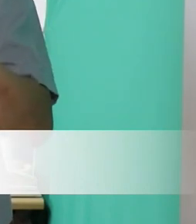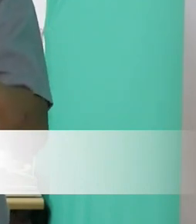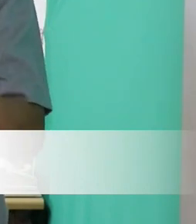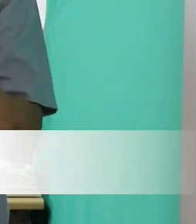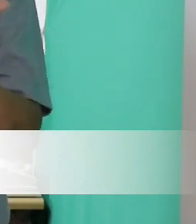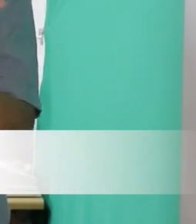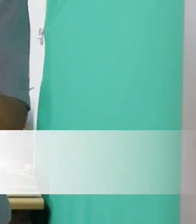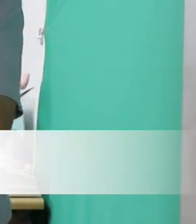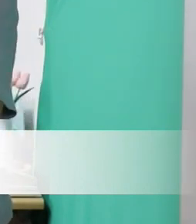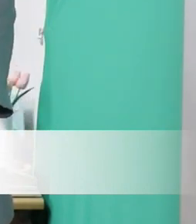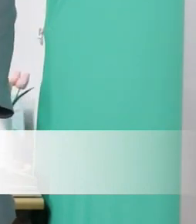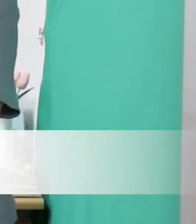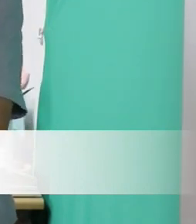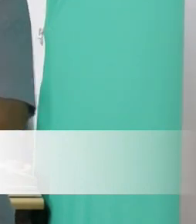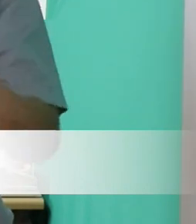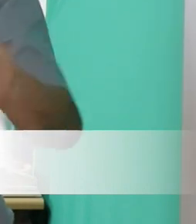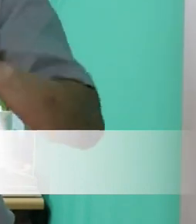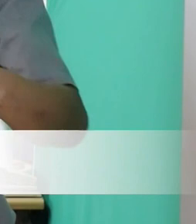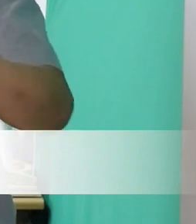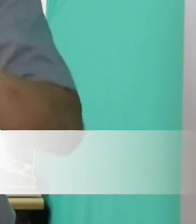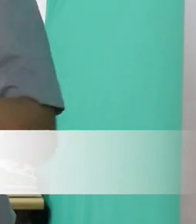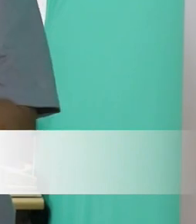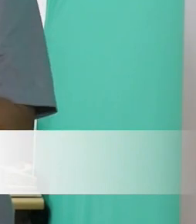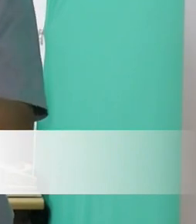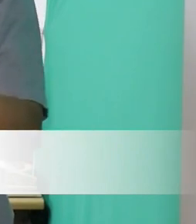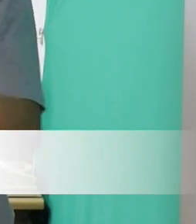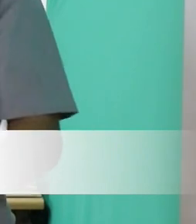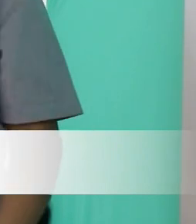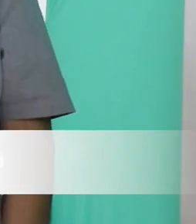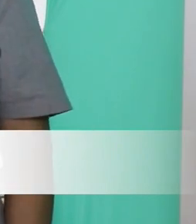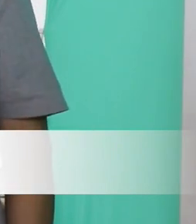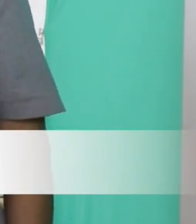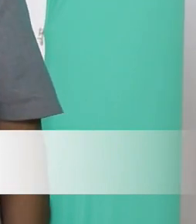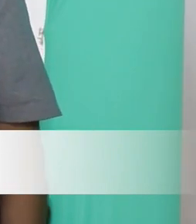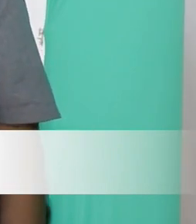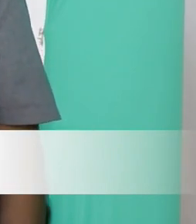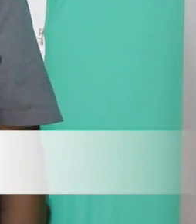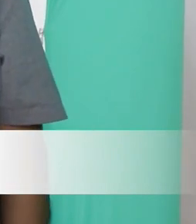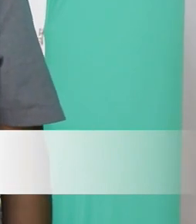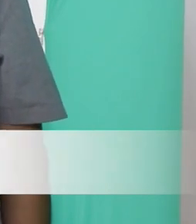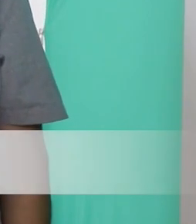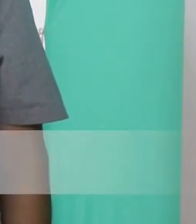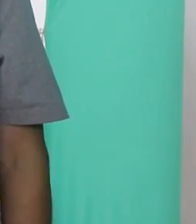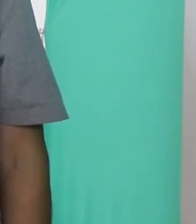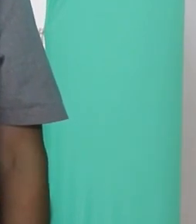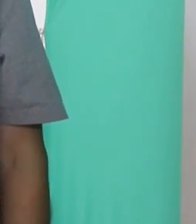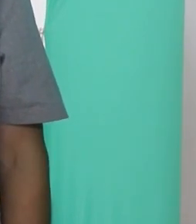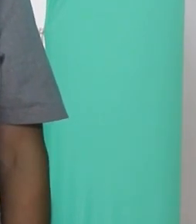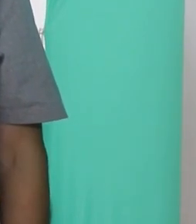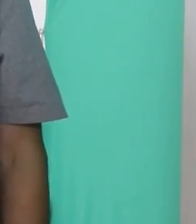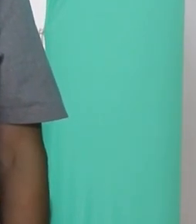행사에 수어통역 제공 및 더 다양한 참여와 지원을 기대하고 싶습니다.